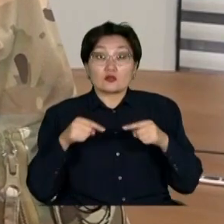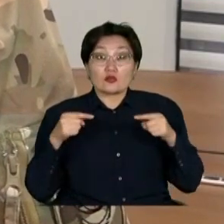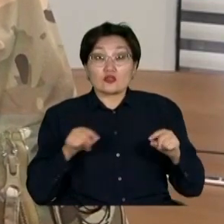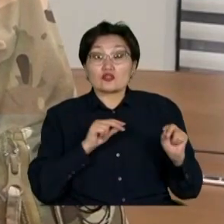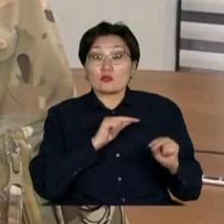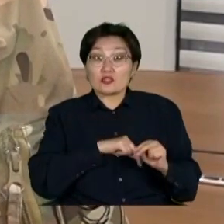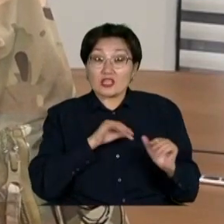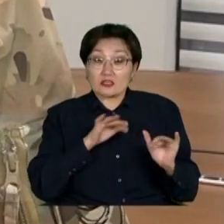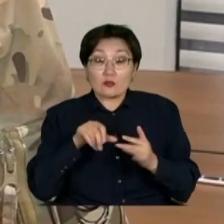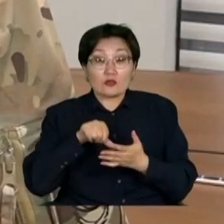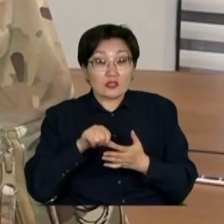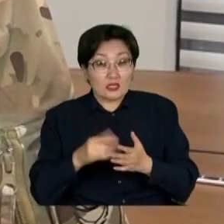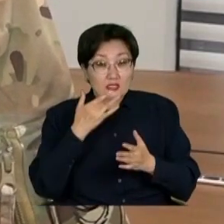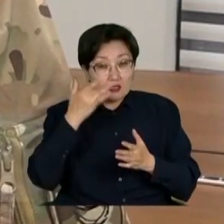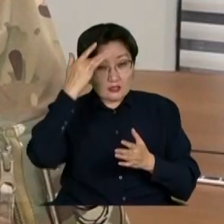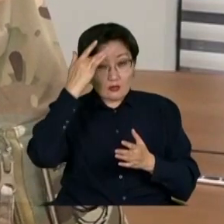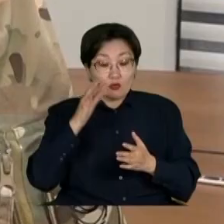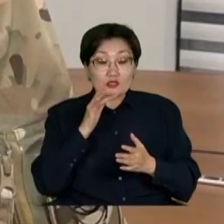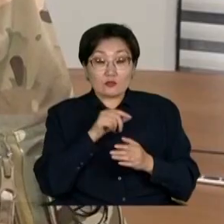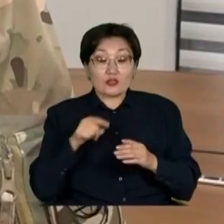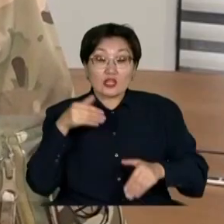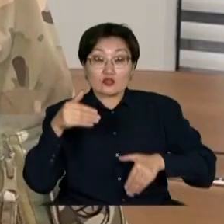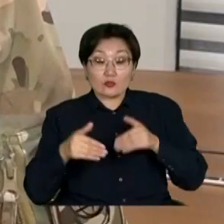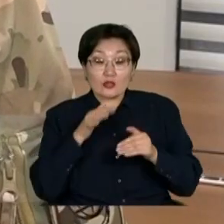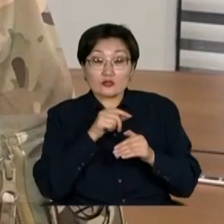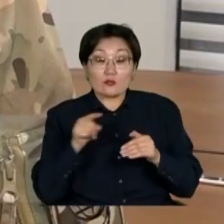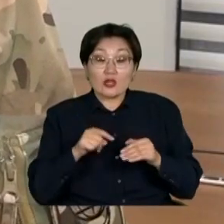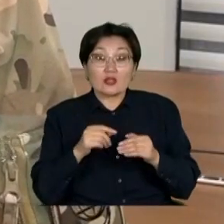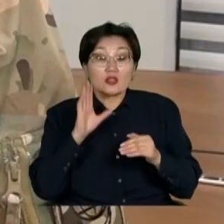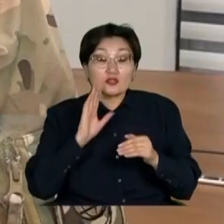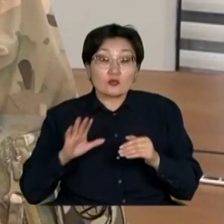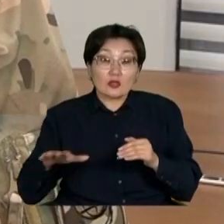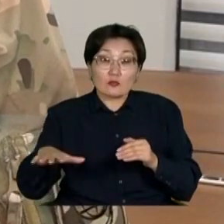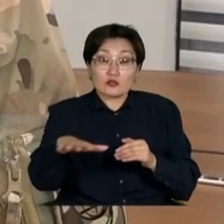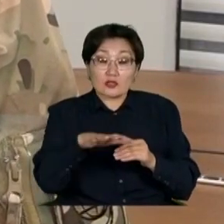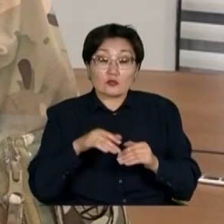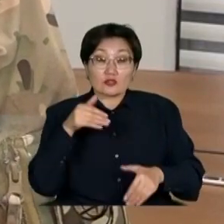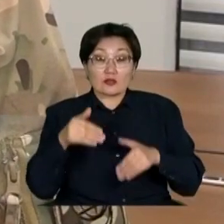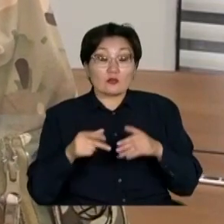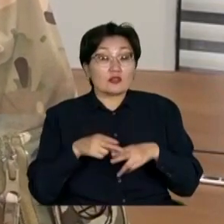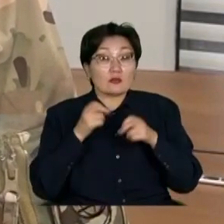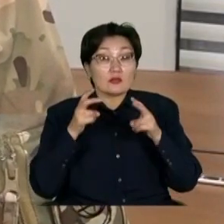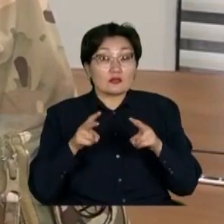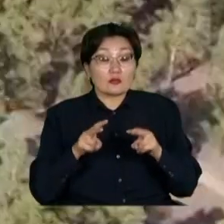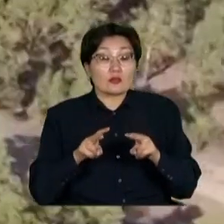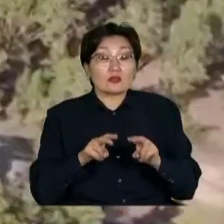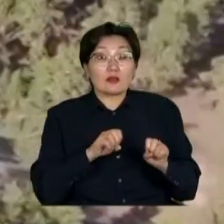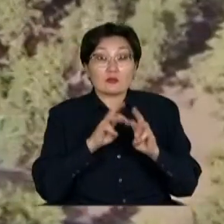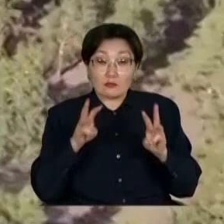тартылады. Сонымен қатар жазғы уақытта шомылу маусымында судың жағасындағы суда шомылу қауіпсіздігін қамтамасыз